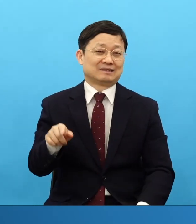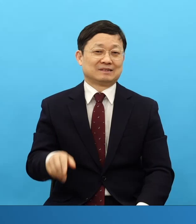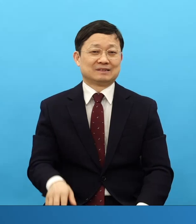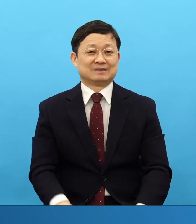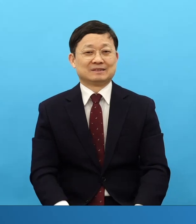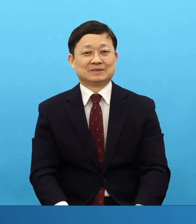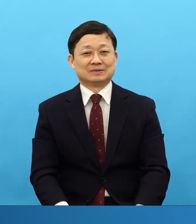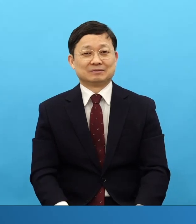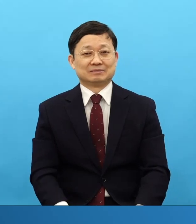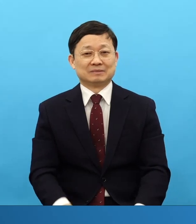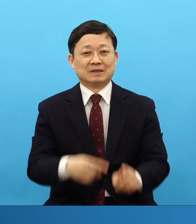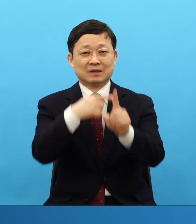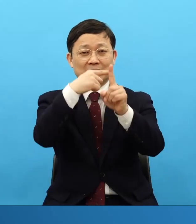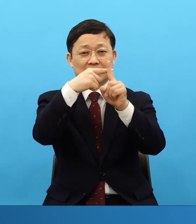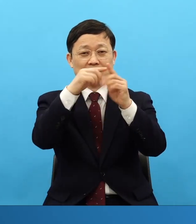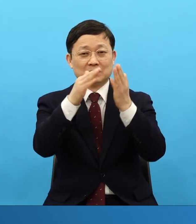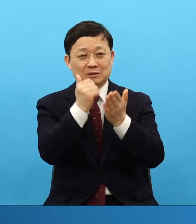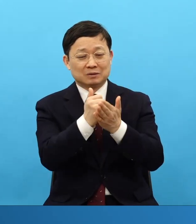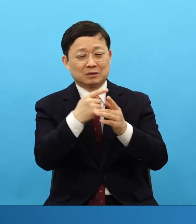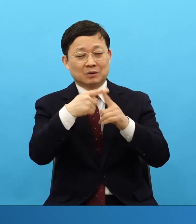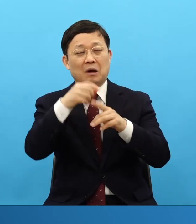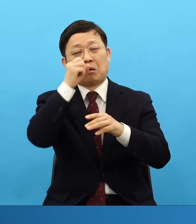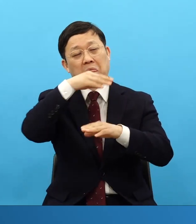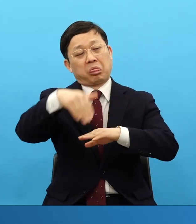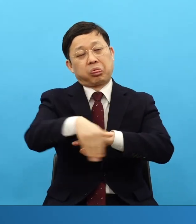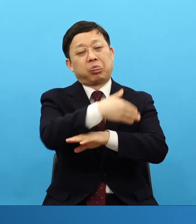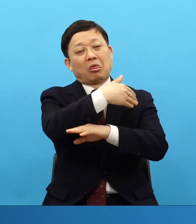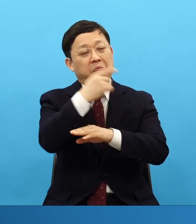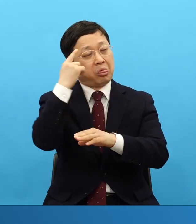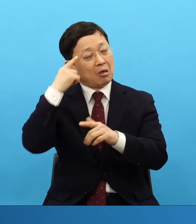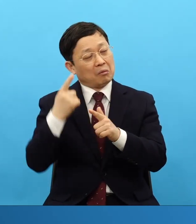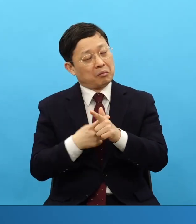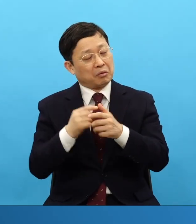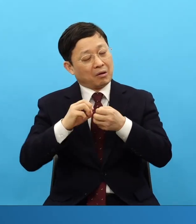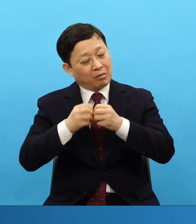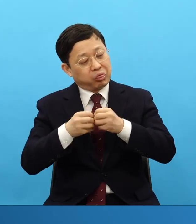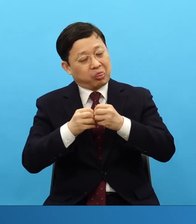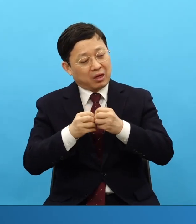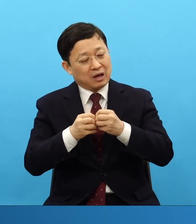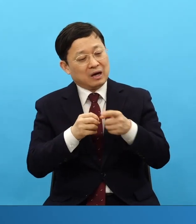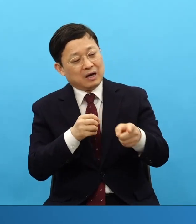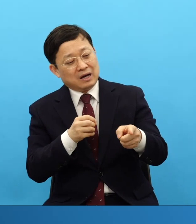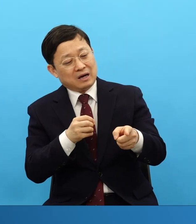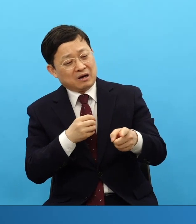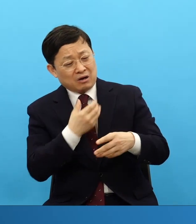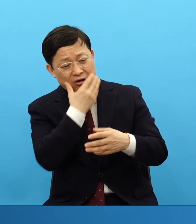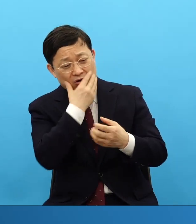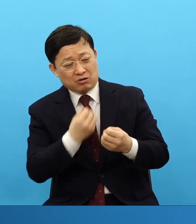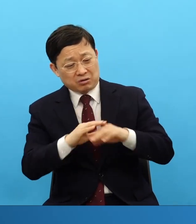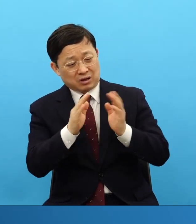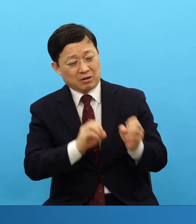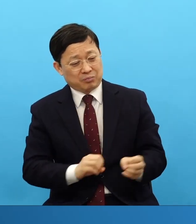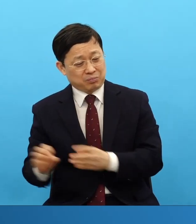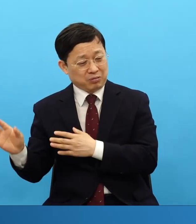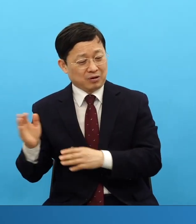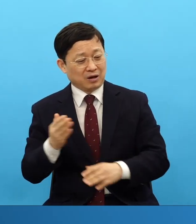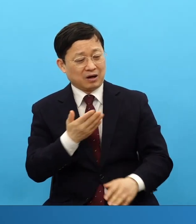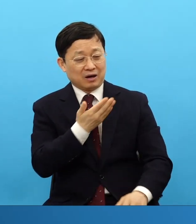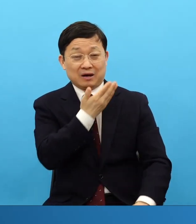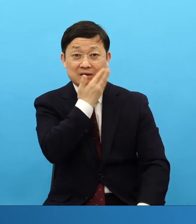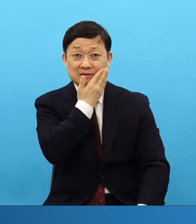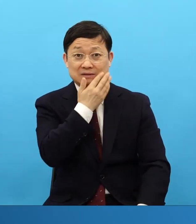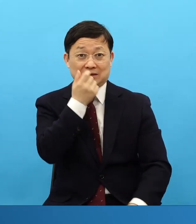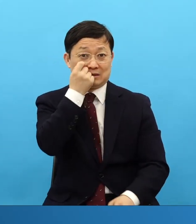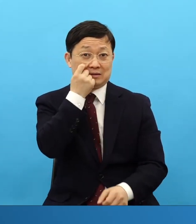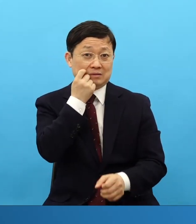look at this 나 교인들 situation, 쳐다보면 불쌍해요. I really feel sorry for church members. 왜 저렇게 축복을 다 놓치고 사는지. Why are they living their life losing all the